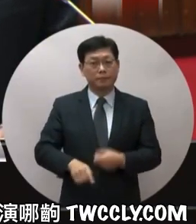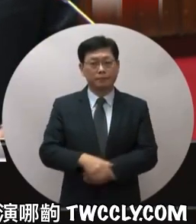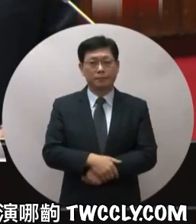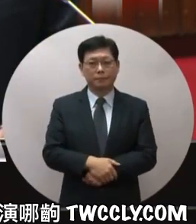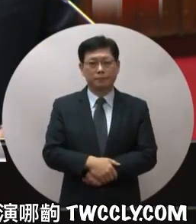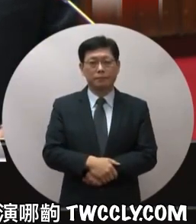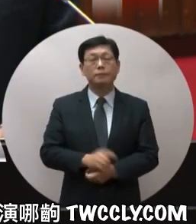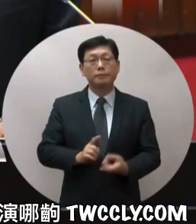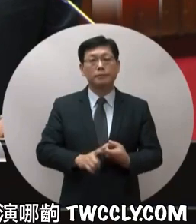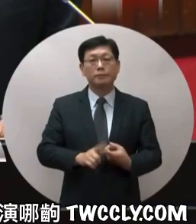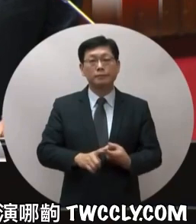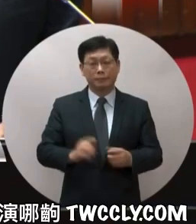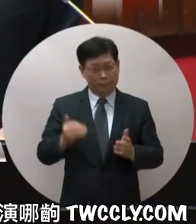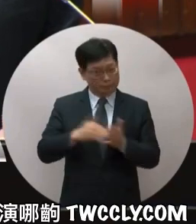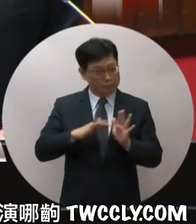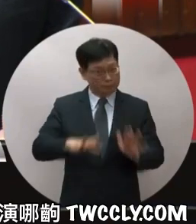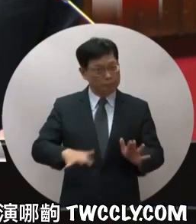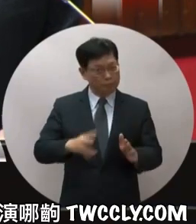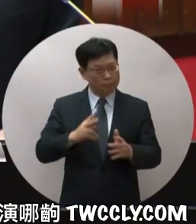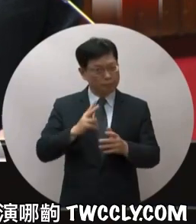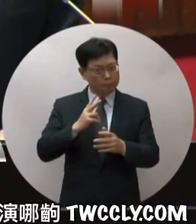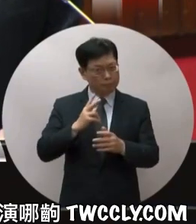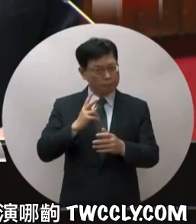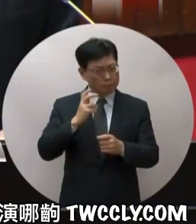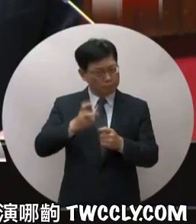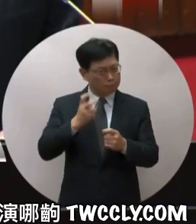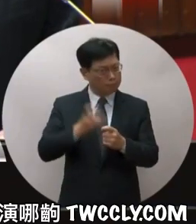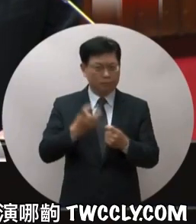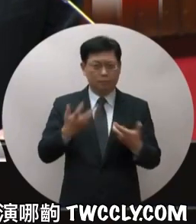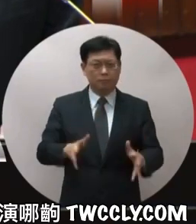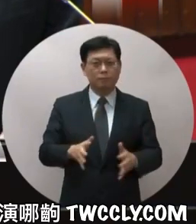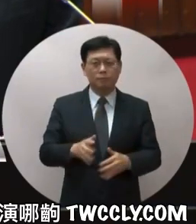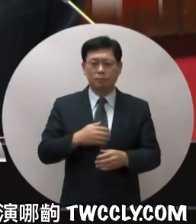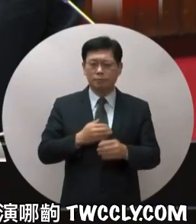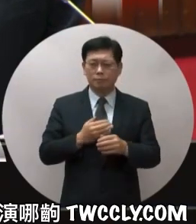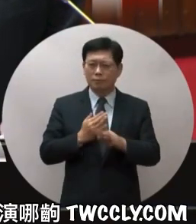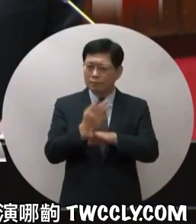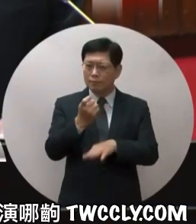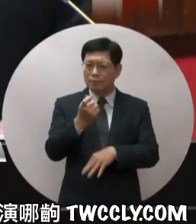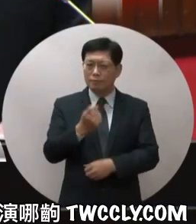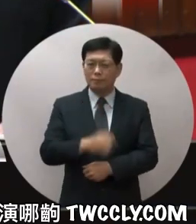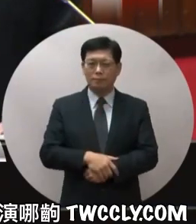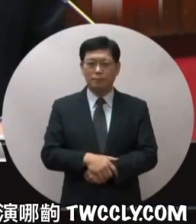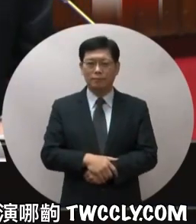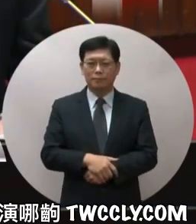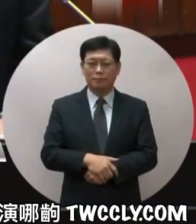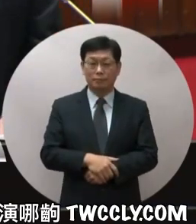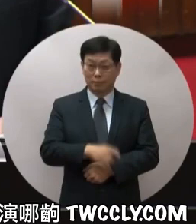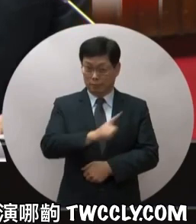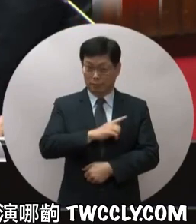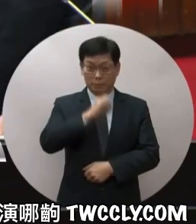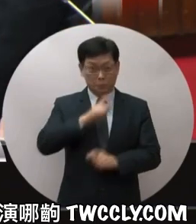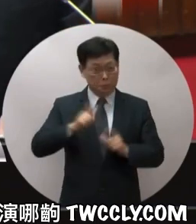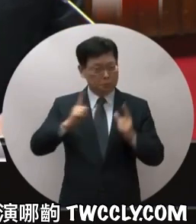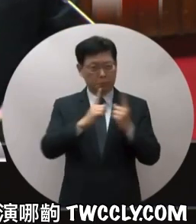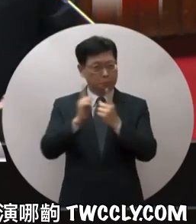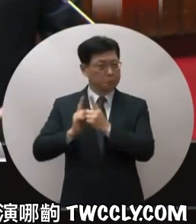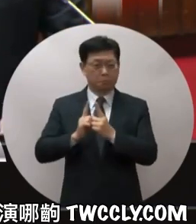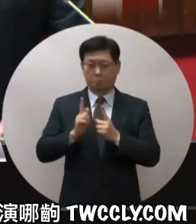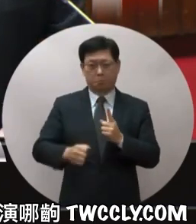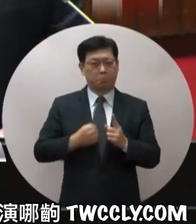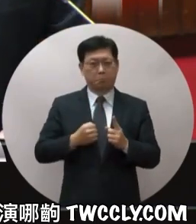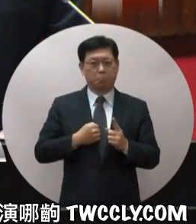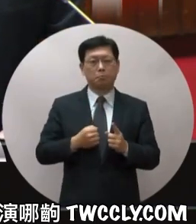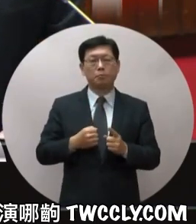他去北京到現在已經二十應該是二十通年通知說話那麼你對屏東應該都非常了解